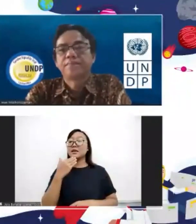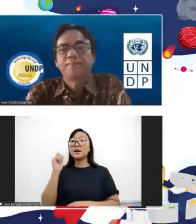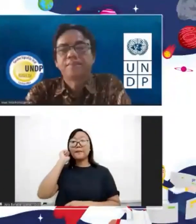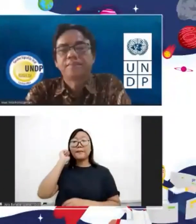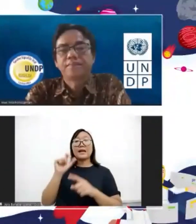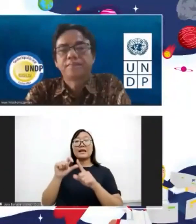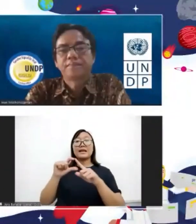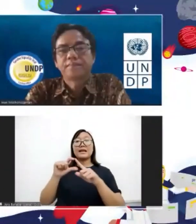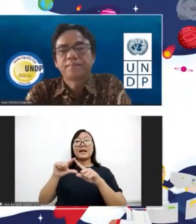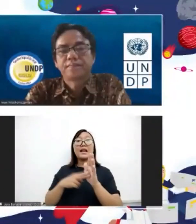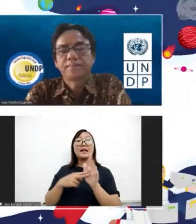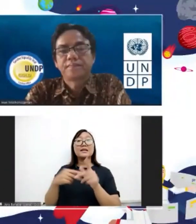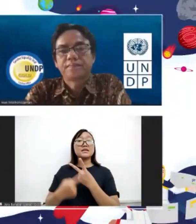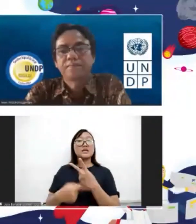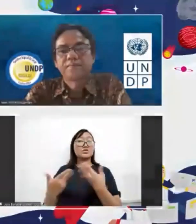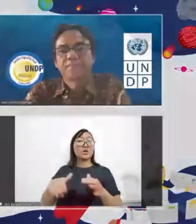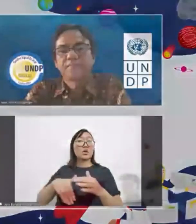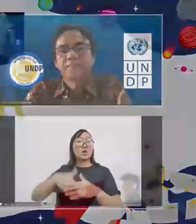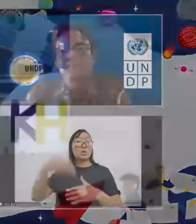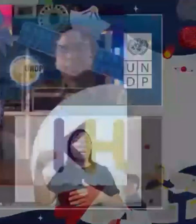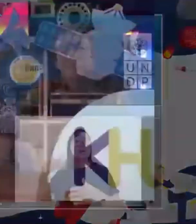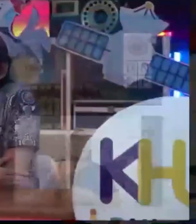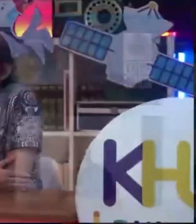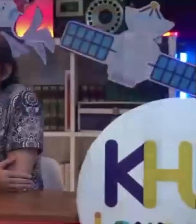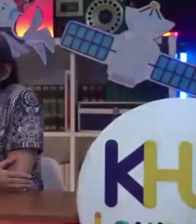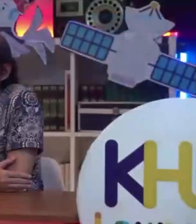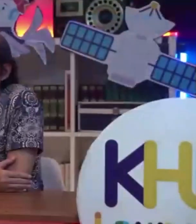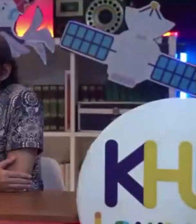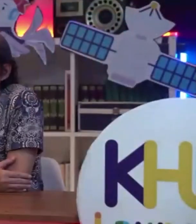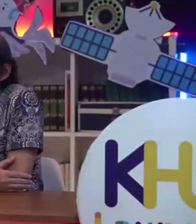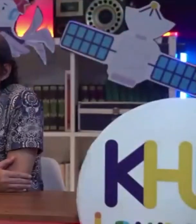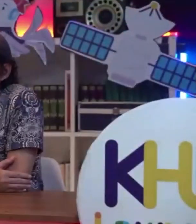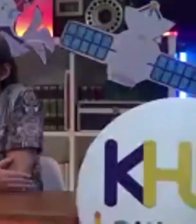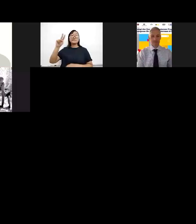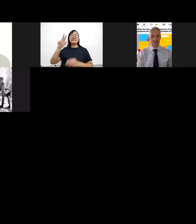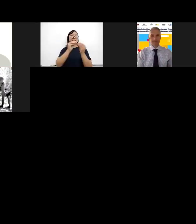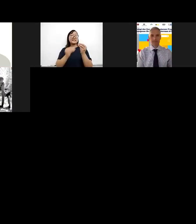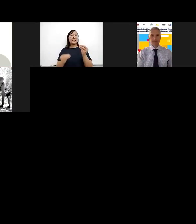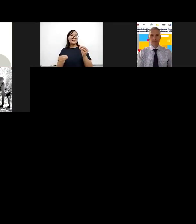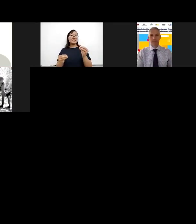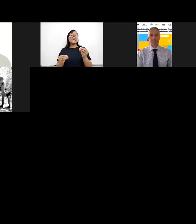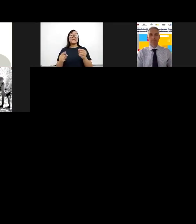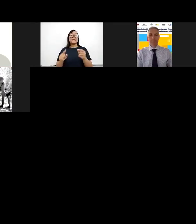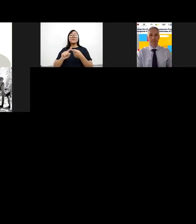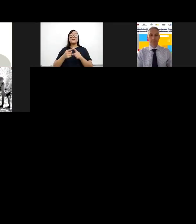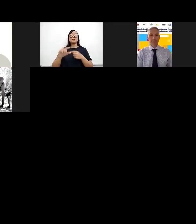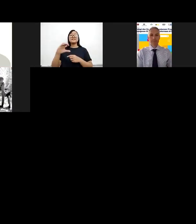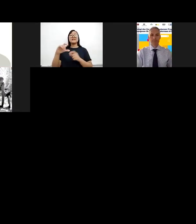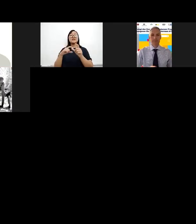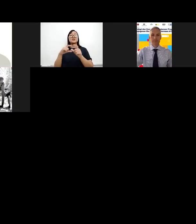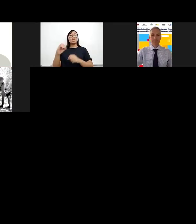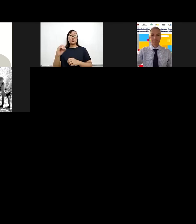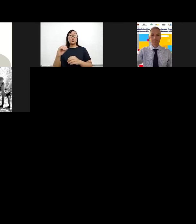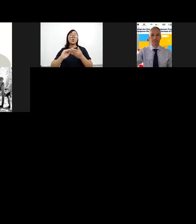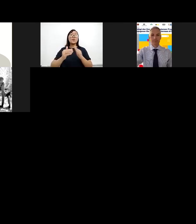sudah keluar duluan dan terima kasih pada ippj dan teman-teman Piece neration serta rekan-rekan CEO komunitas